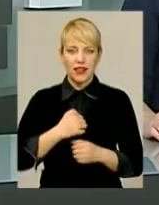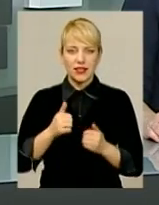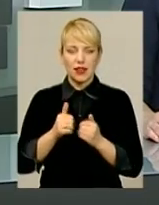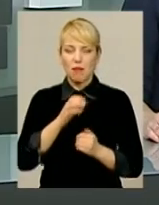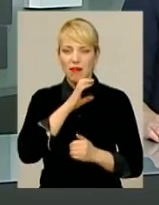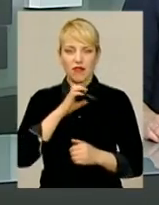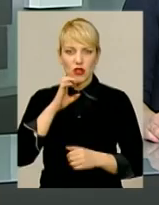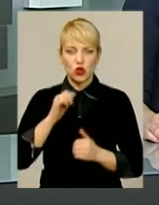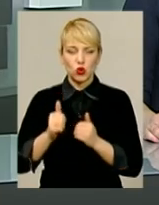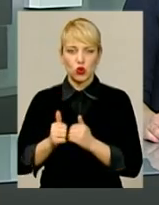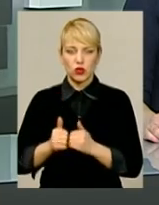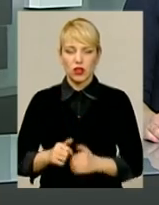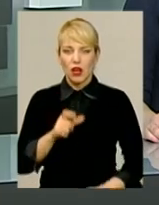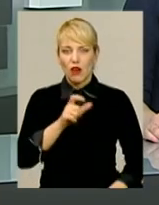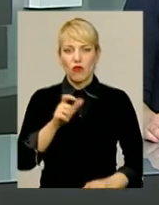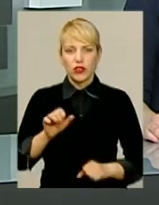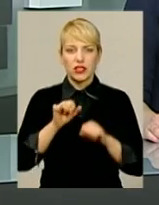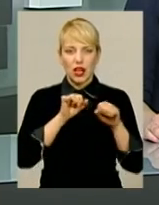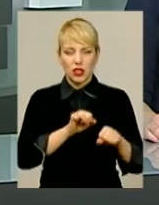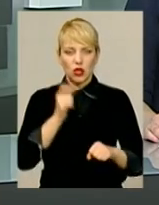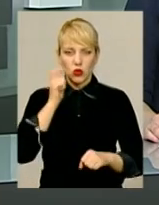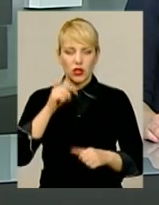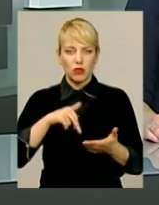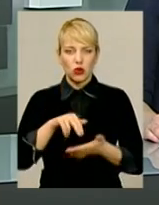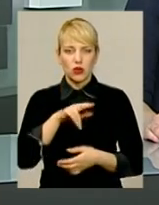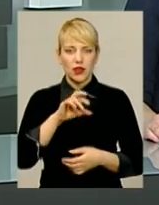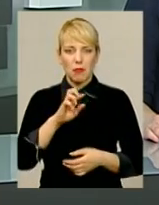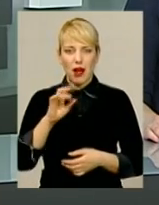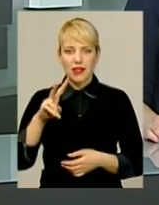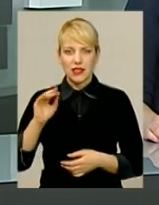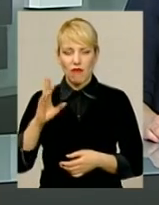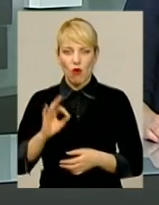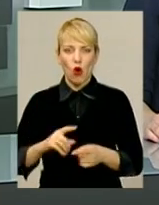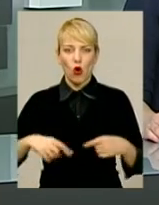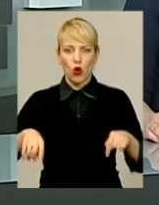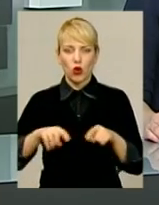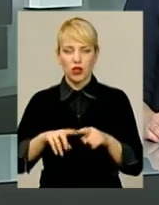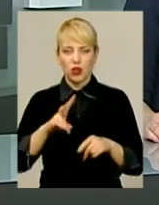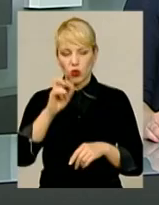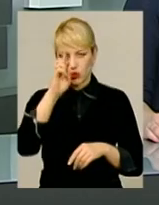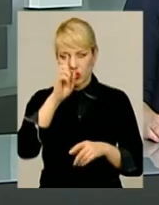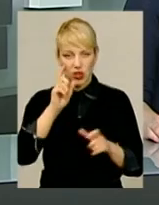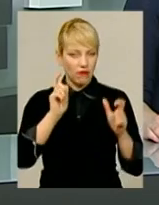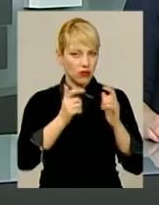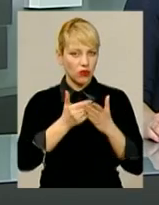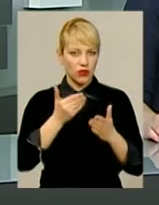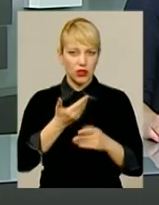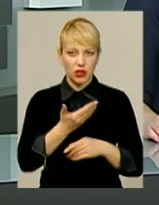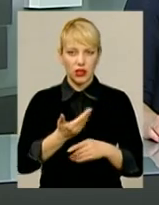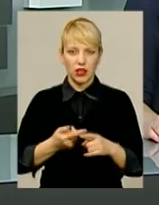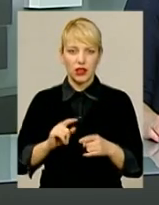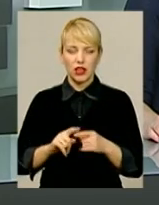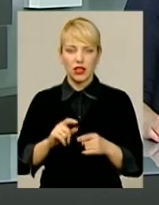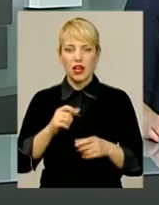Вони захищали Україну, пройшовши Дебальцівський котел. Натомість держава від них відвернулася. Подільські бійці 128-ї